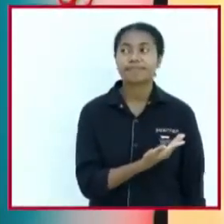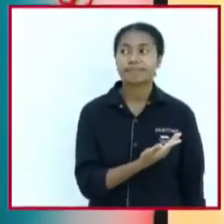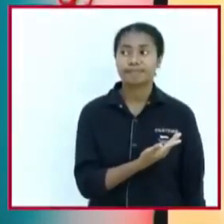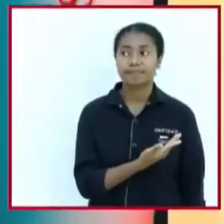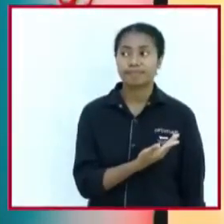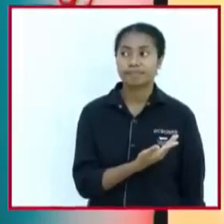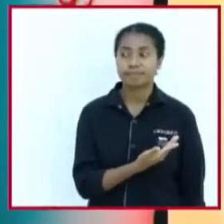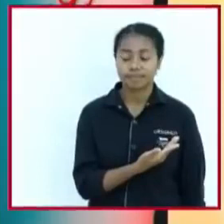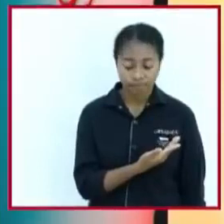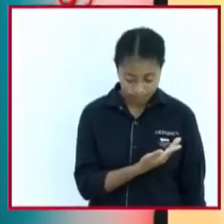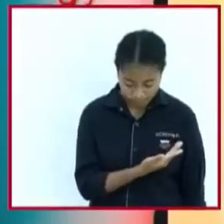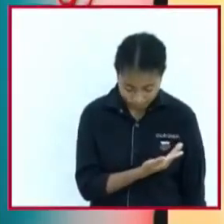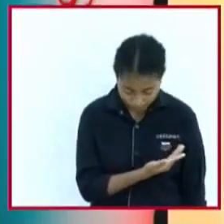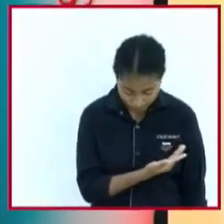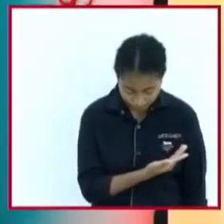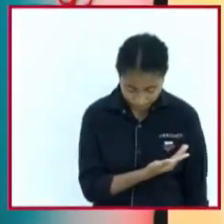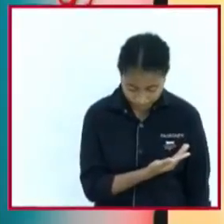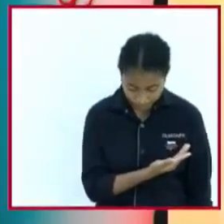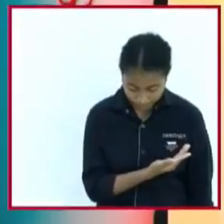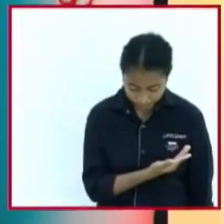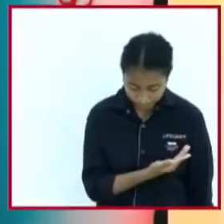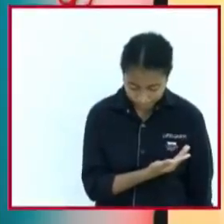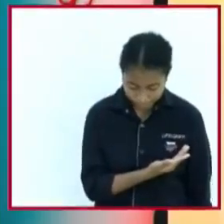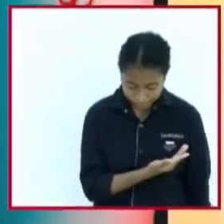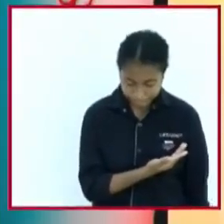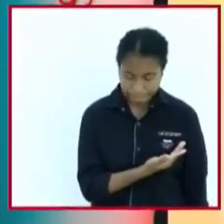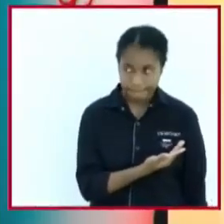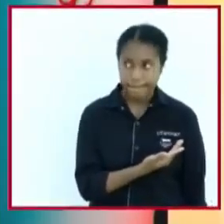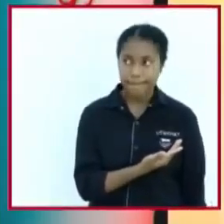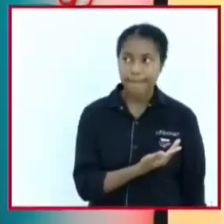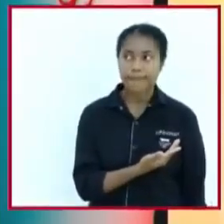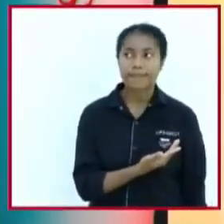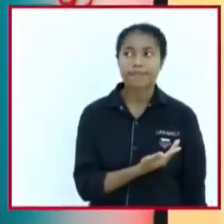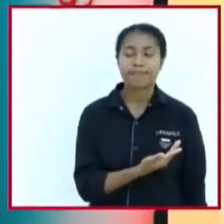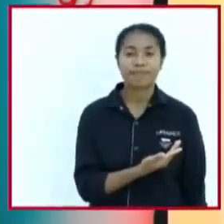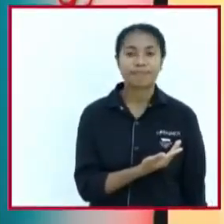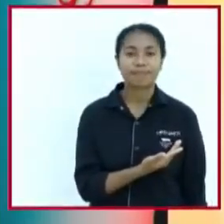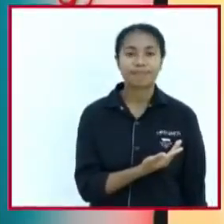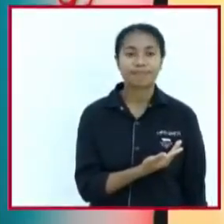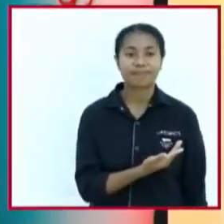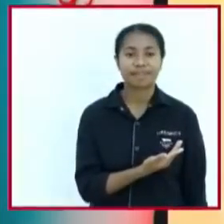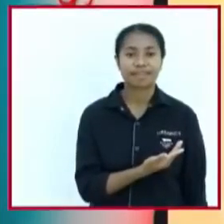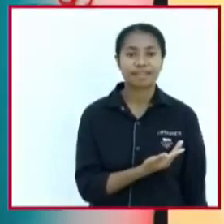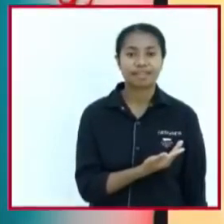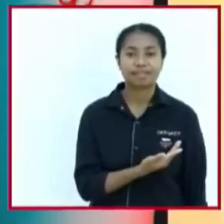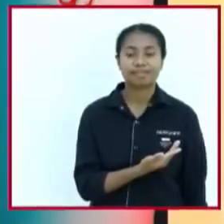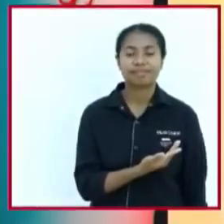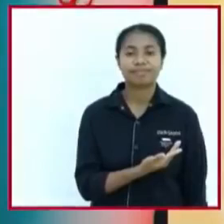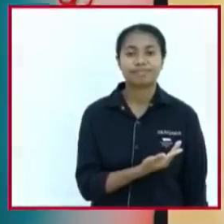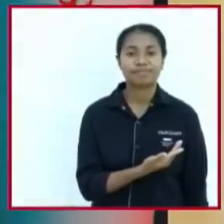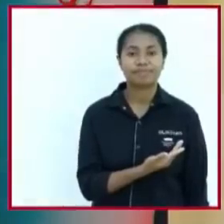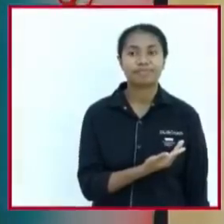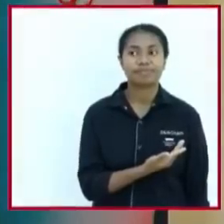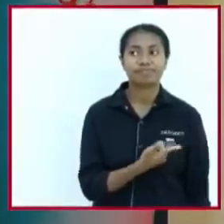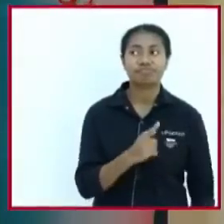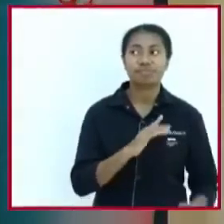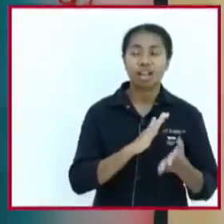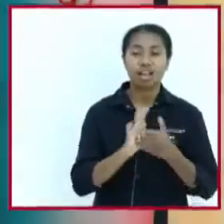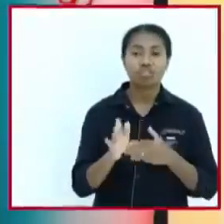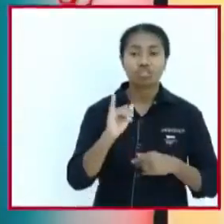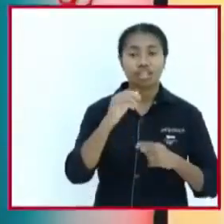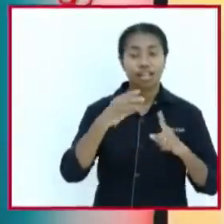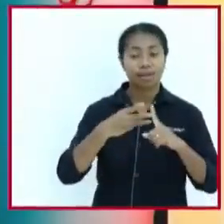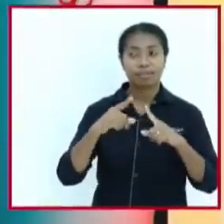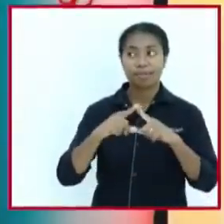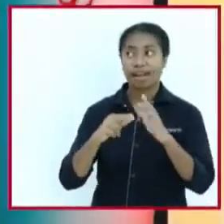Daud Samuel para Nabi semua itu saksi iman hai lalu penulis surat Ibrani kelapa ayat